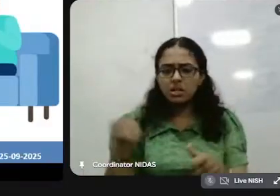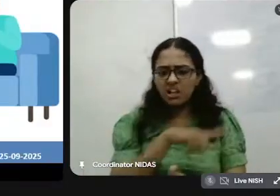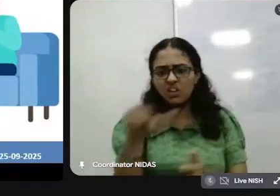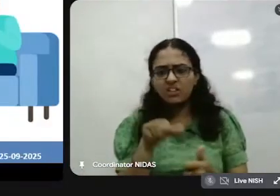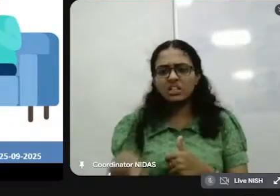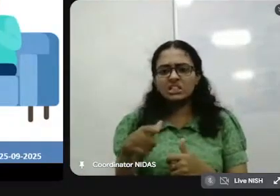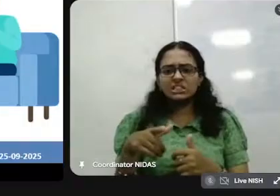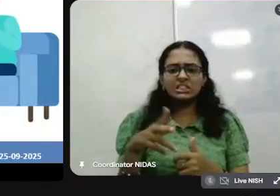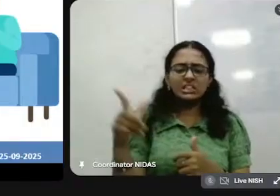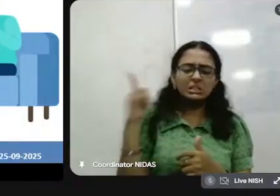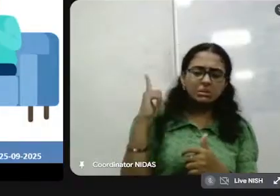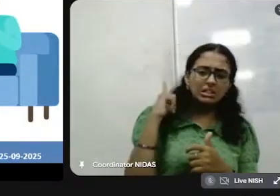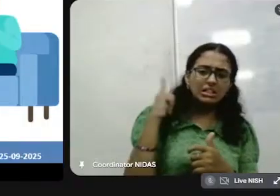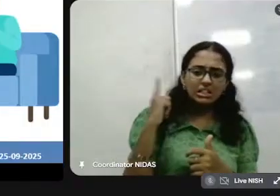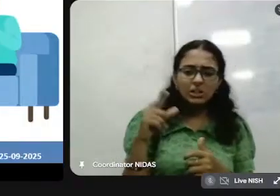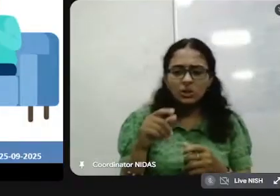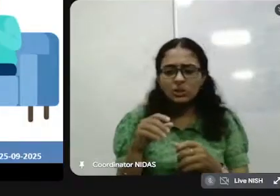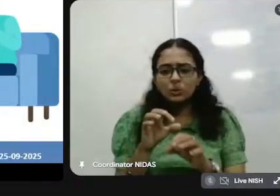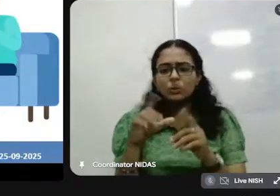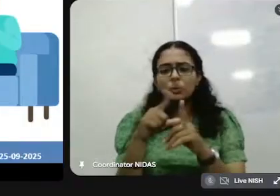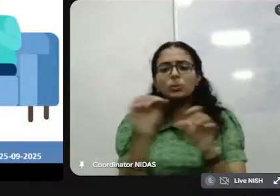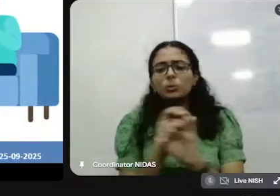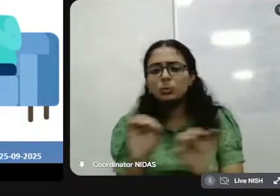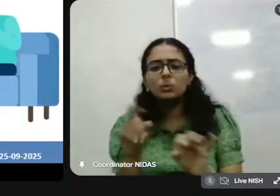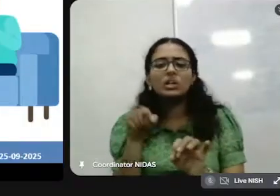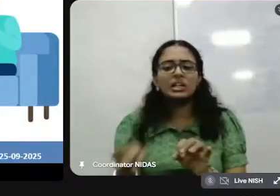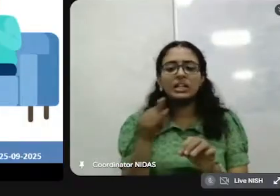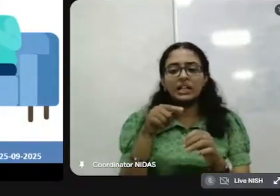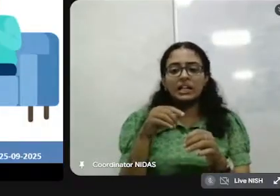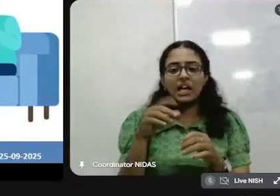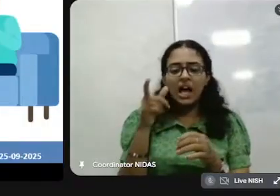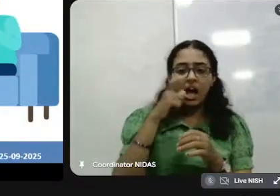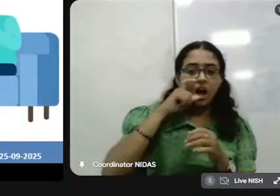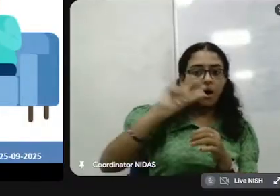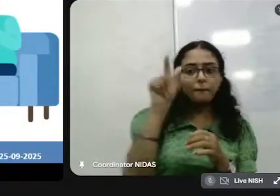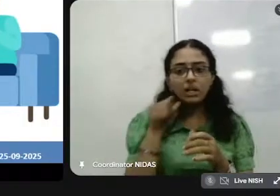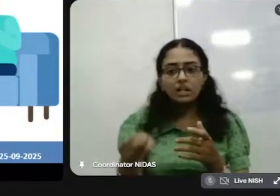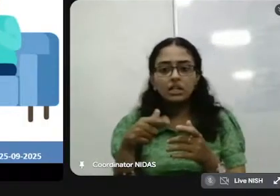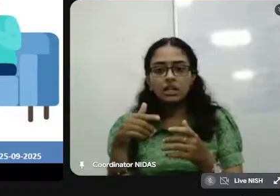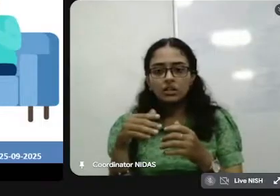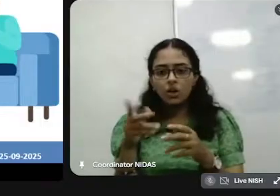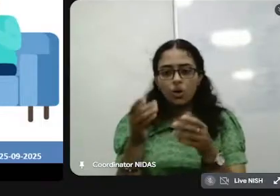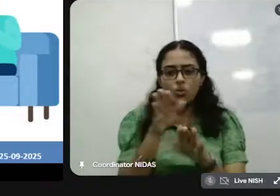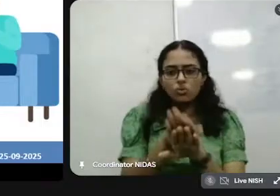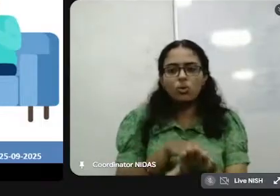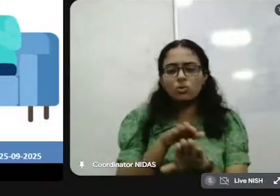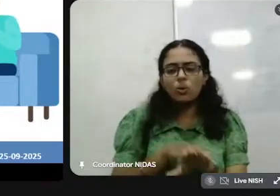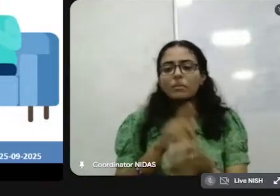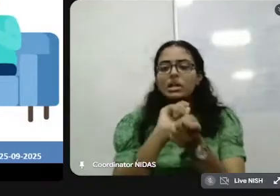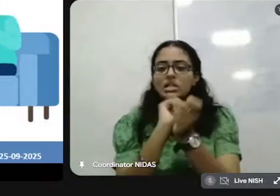പിടിച്ചിരിക്കുകയാണ്, എപ്പോഴും കിടക്കുവാണ്, ഒന്നും ചെയ്യുന്നില്ല എന്നുള്ള കംപ്ലൈൻറ്റ്സ് ഉണ്ട് അല്ലെ. അപ്പൊ ആ ഒരു കംപ്ലൈൻറ്റ്സിനെ നമ്മൾ പതുക്കെ മാറ്റി അവരെ ചെറിയ